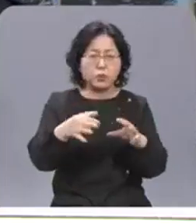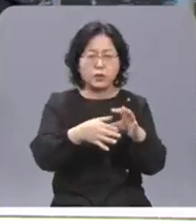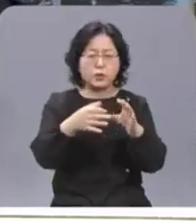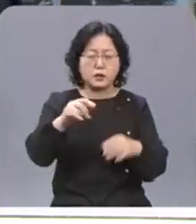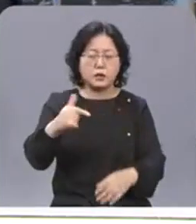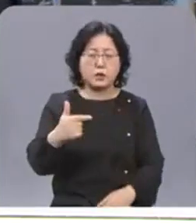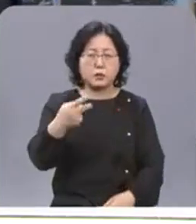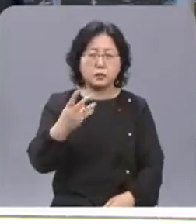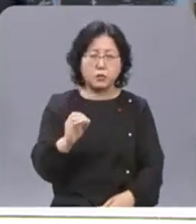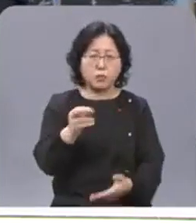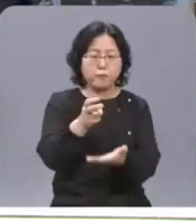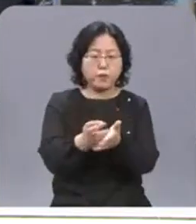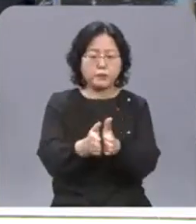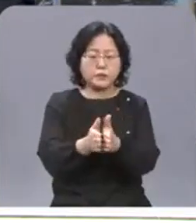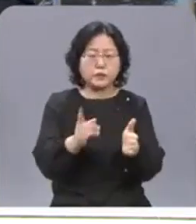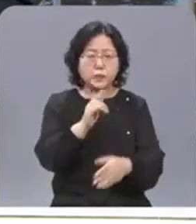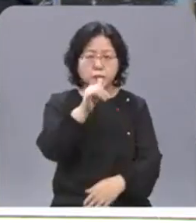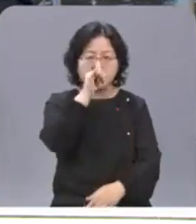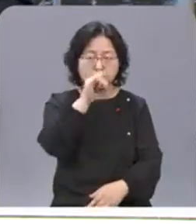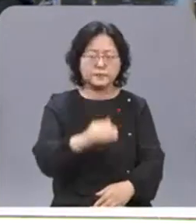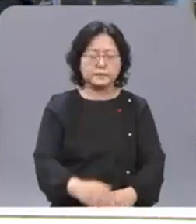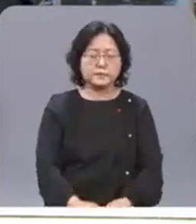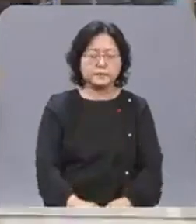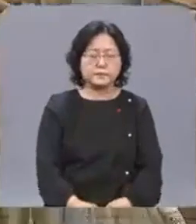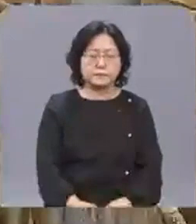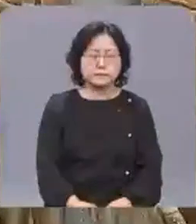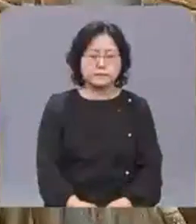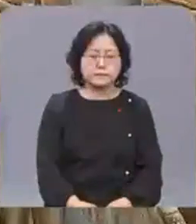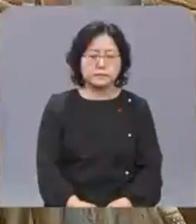있습니다. 보도에 김정대 기자입니다.